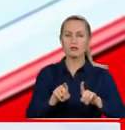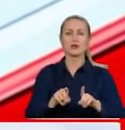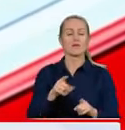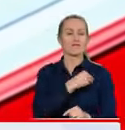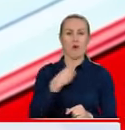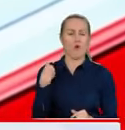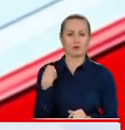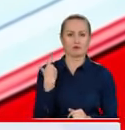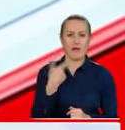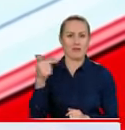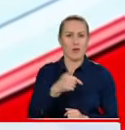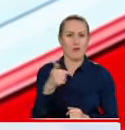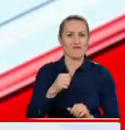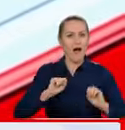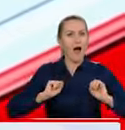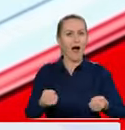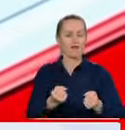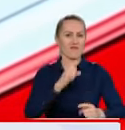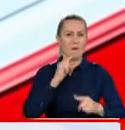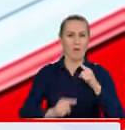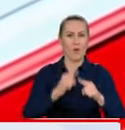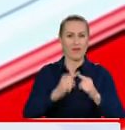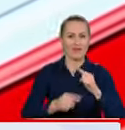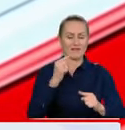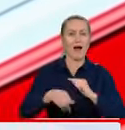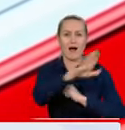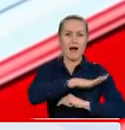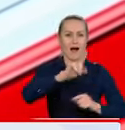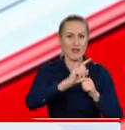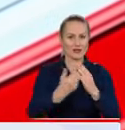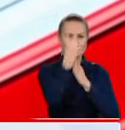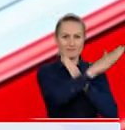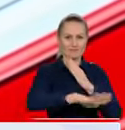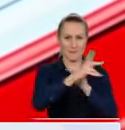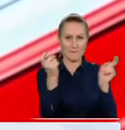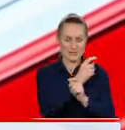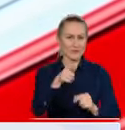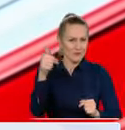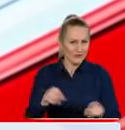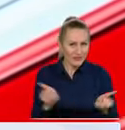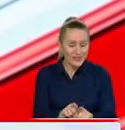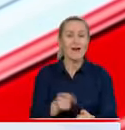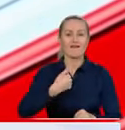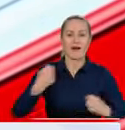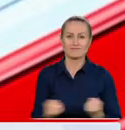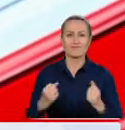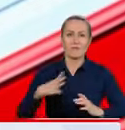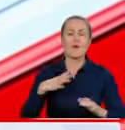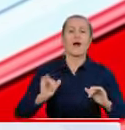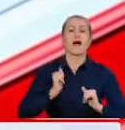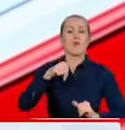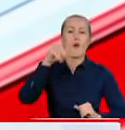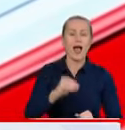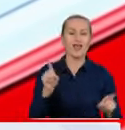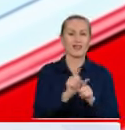Polska nie powinna prowadzić aktywnej polityki transatlantyckiej. I również zabiegałem o to, aby i Unia Europejska, i Polska